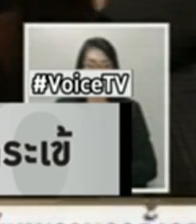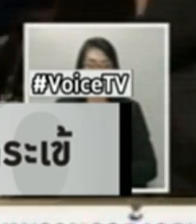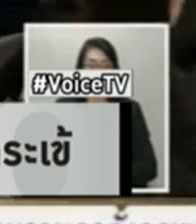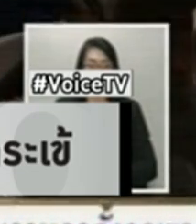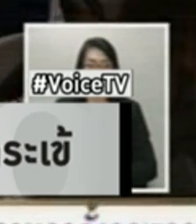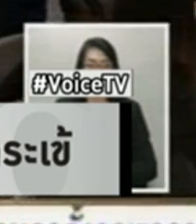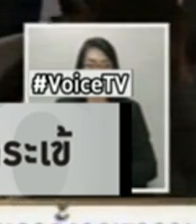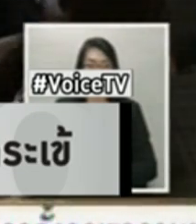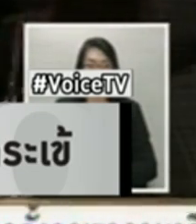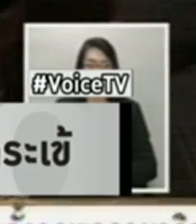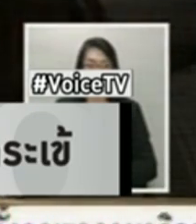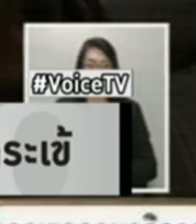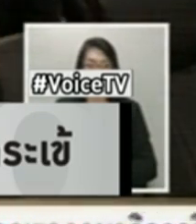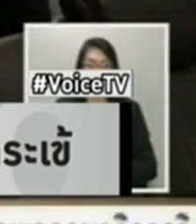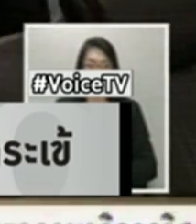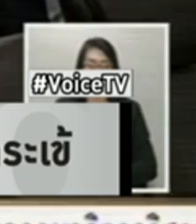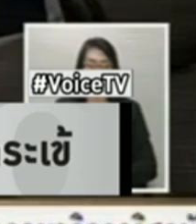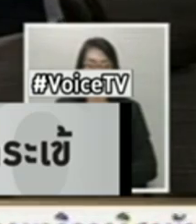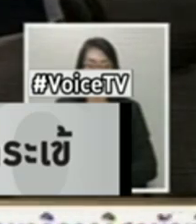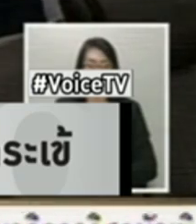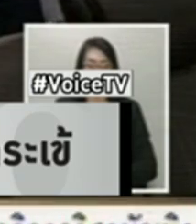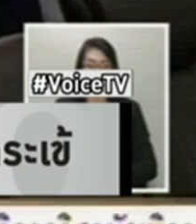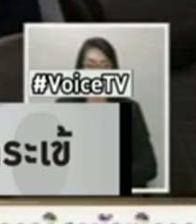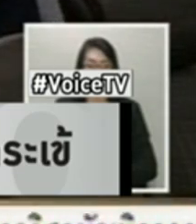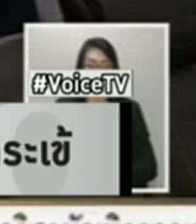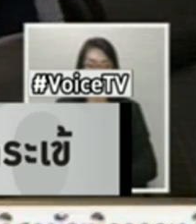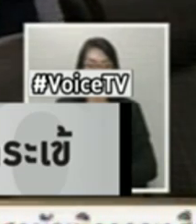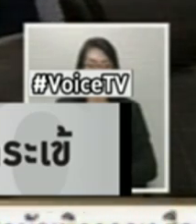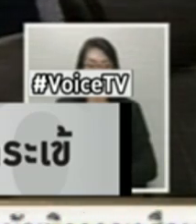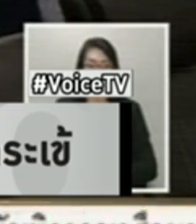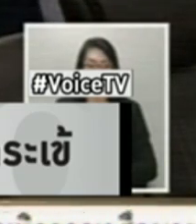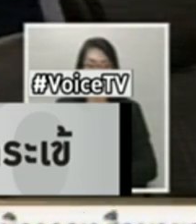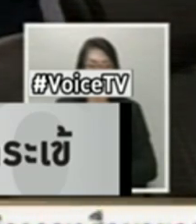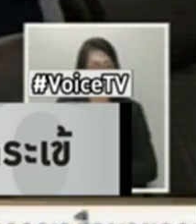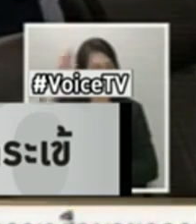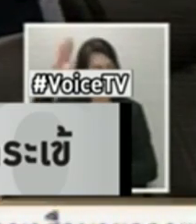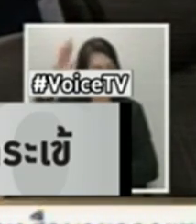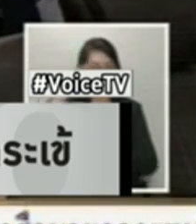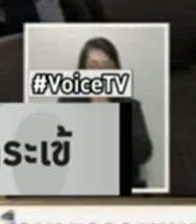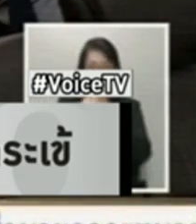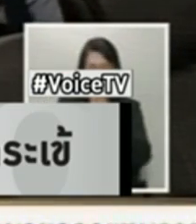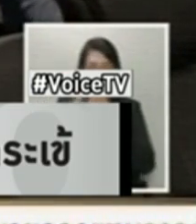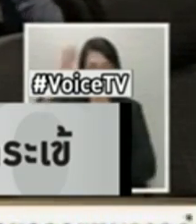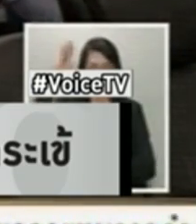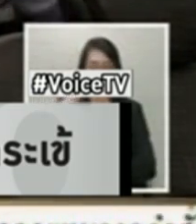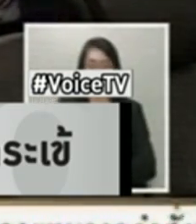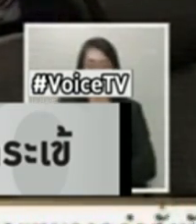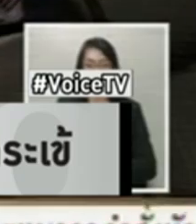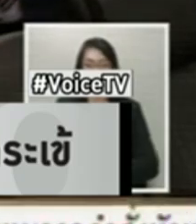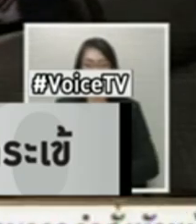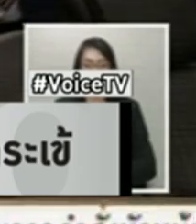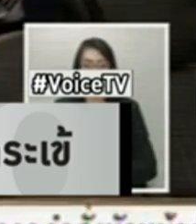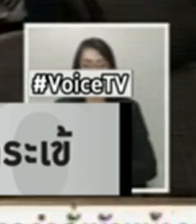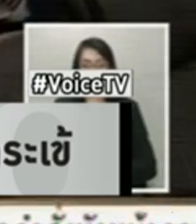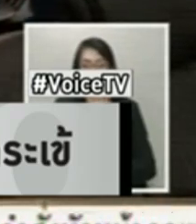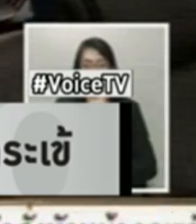ผนนะฮะหรือนักวางแผนเกมการเมืองชั้นเสีย รครับเขาบอกว่า รัฐบาลชุดนี้เนี่ยมักจะใช้นายทหารเป็นเสน